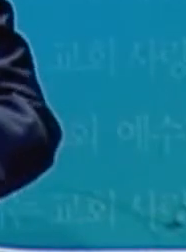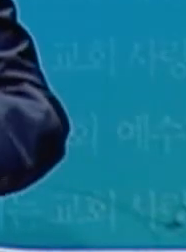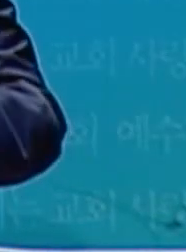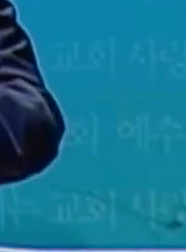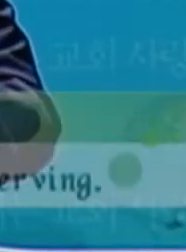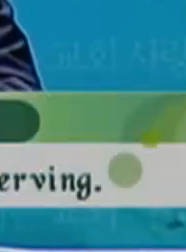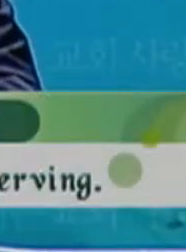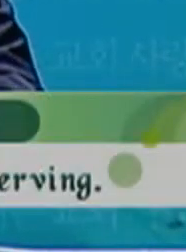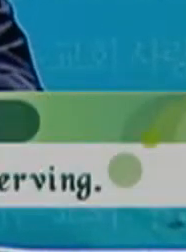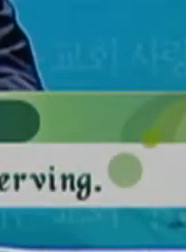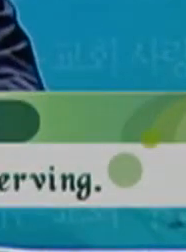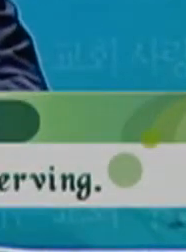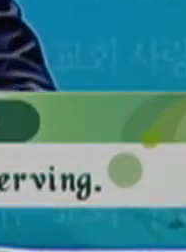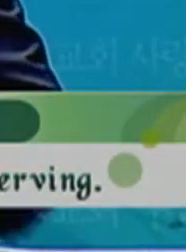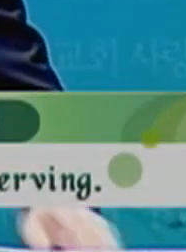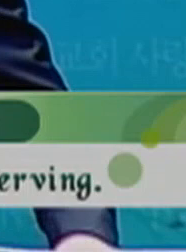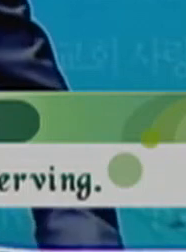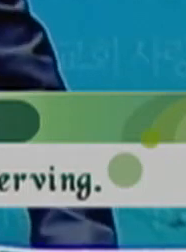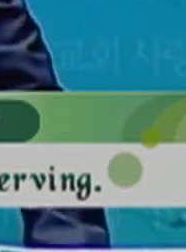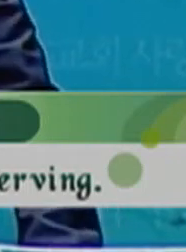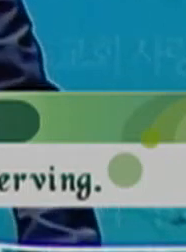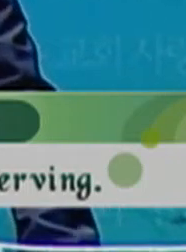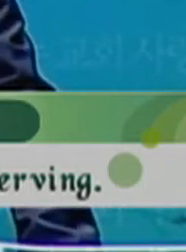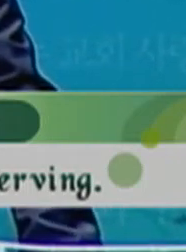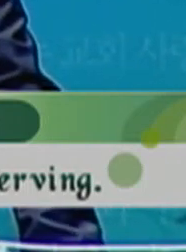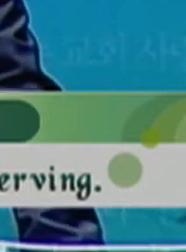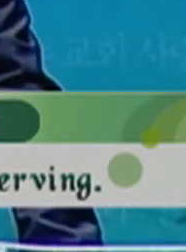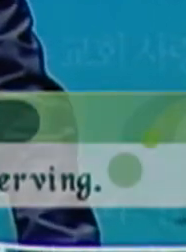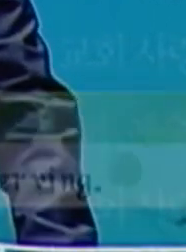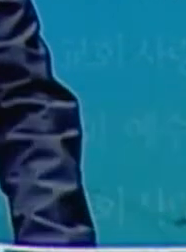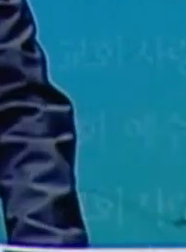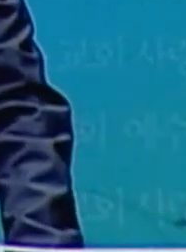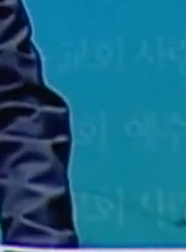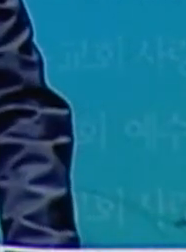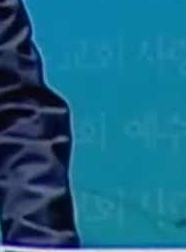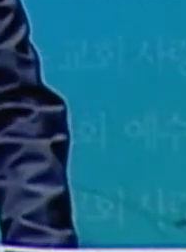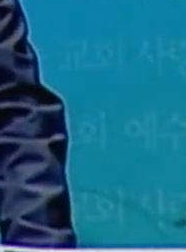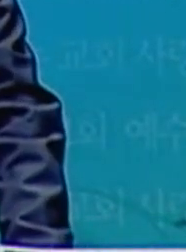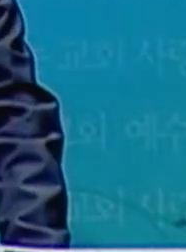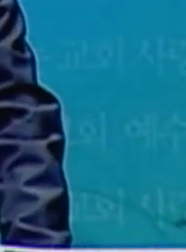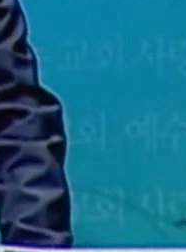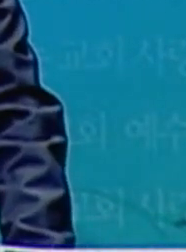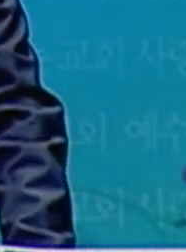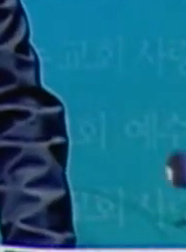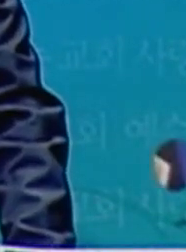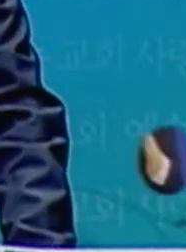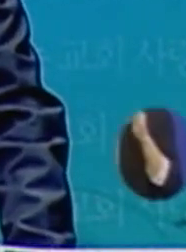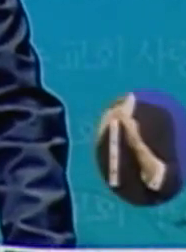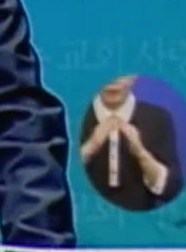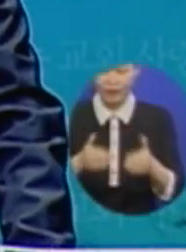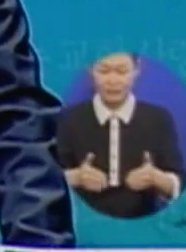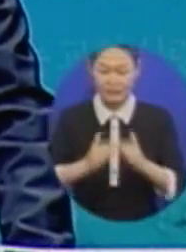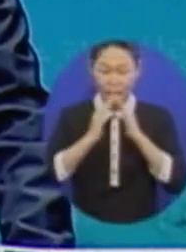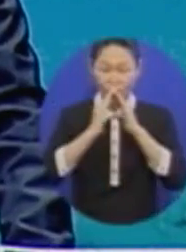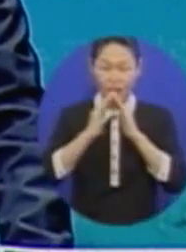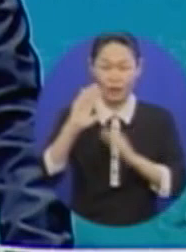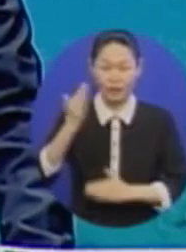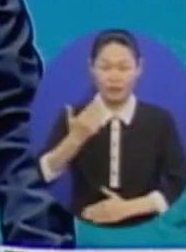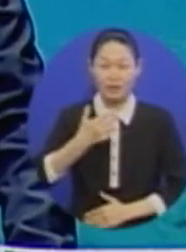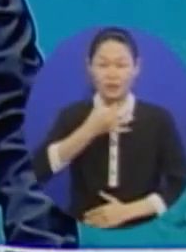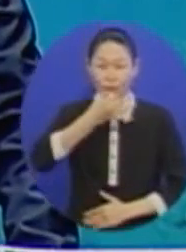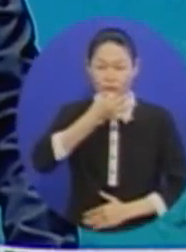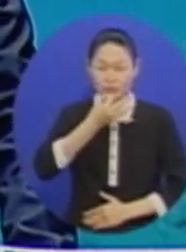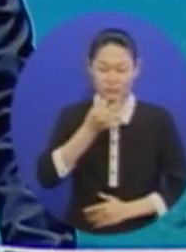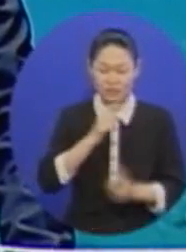아 저는 다른 욕심은 다 없어진 것 같은데 좋은 교회에 세워야 한다는 욕심은 더